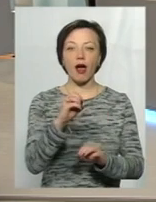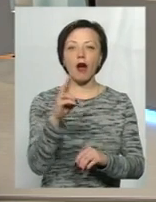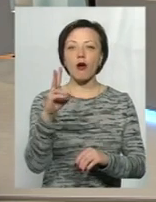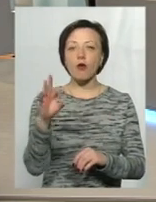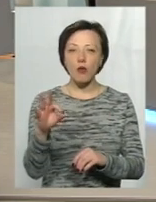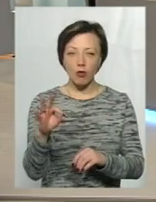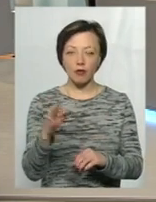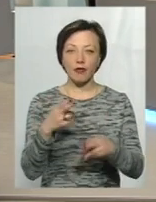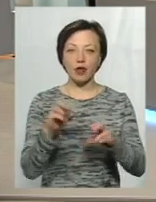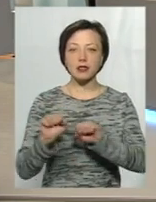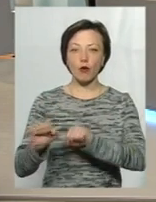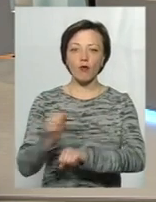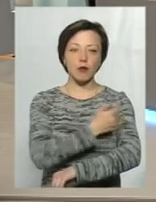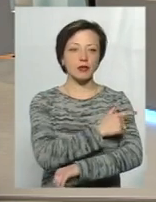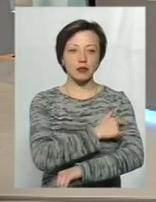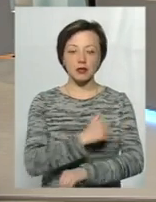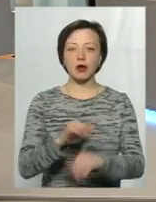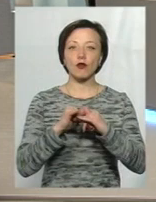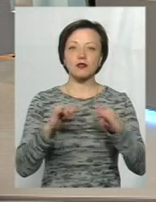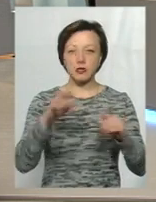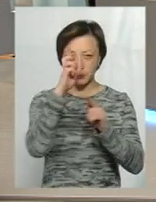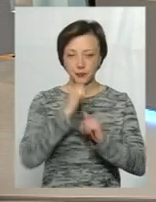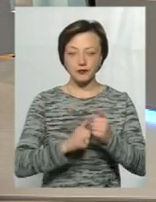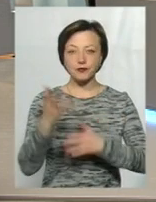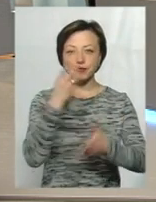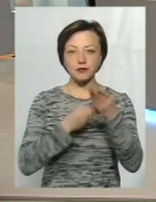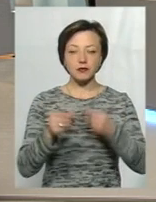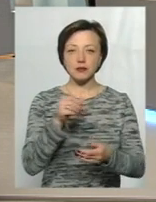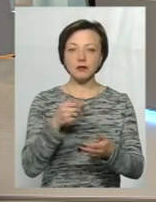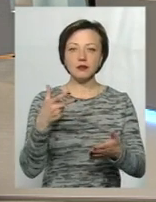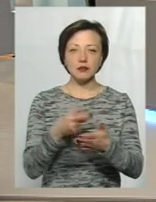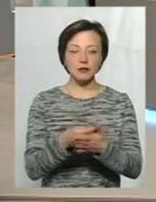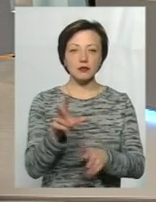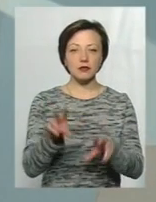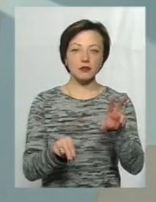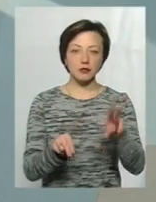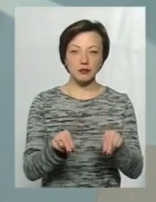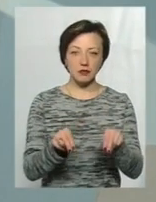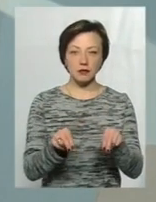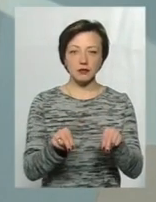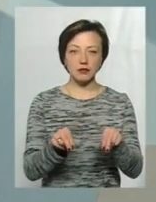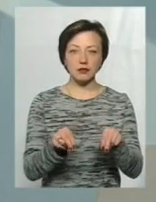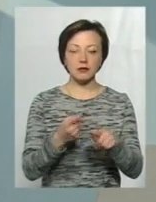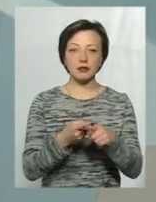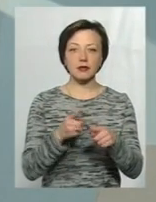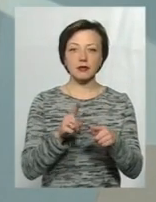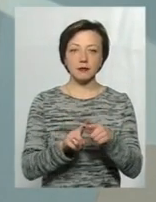там, де страхова медицина, і в досить розвинутих, то штучне запліднення, вони вважають, що